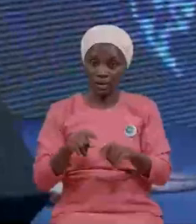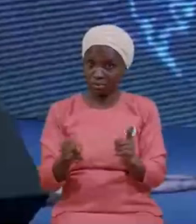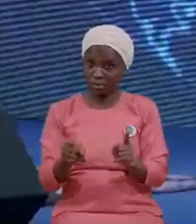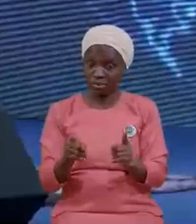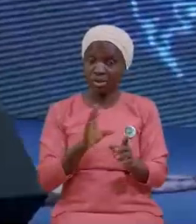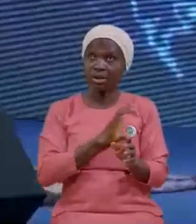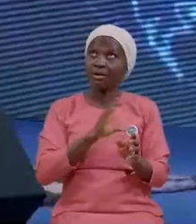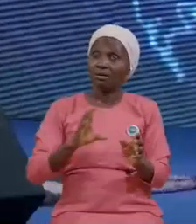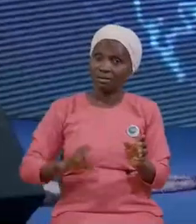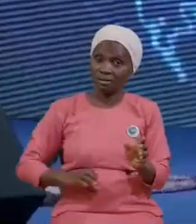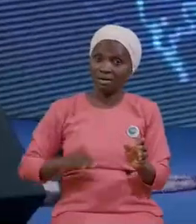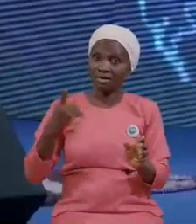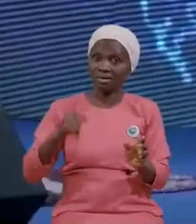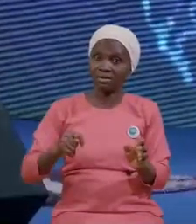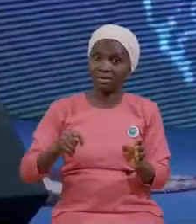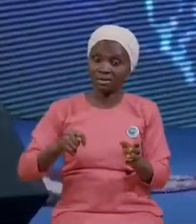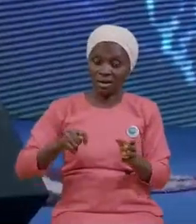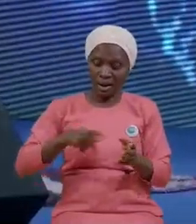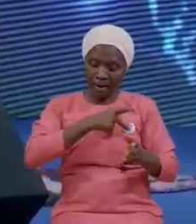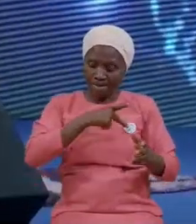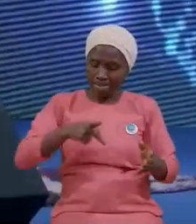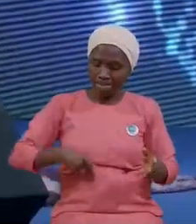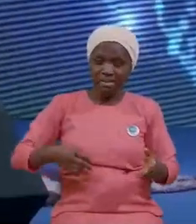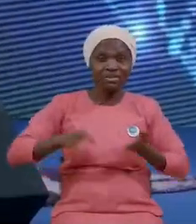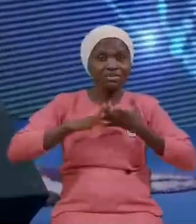Mais Christ, le prince de la paix,